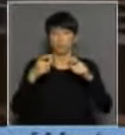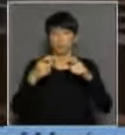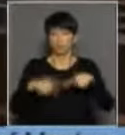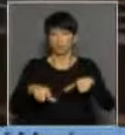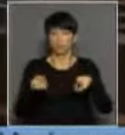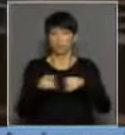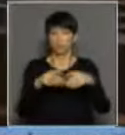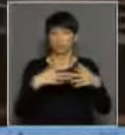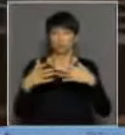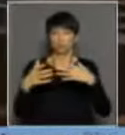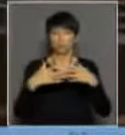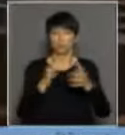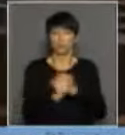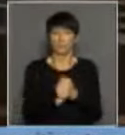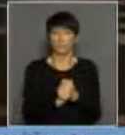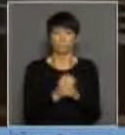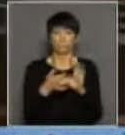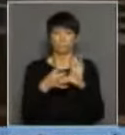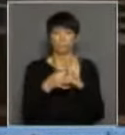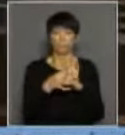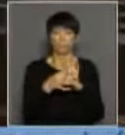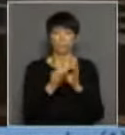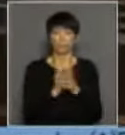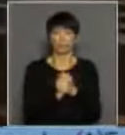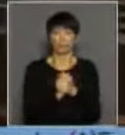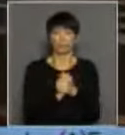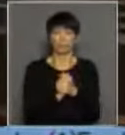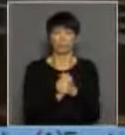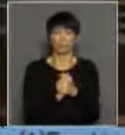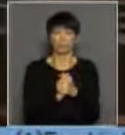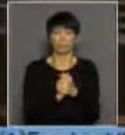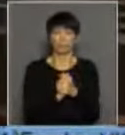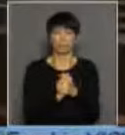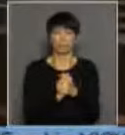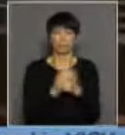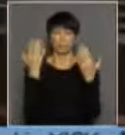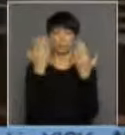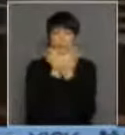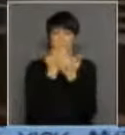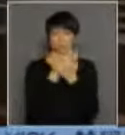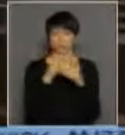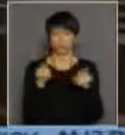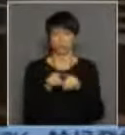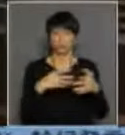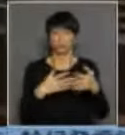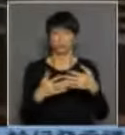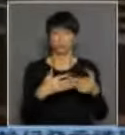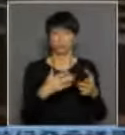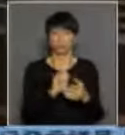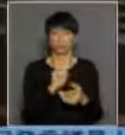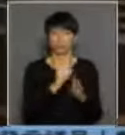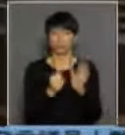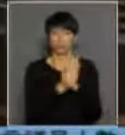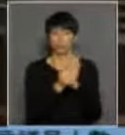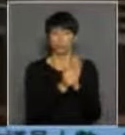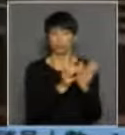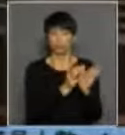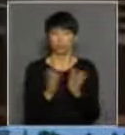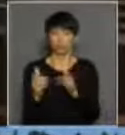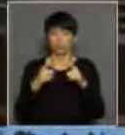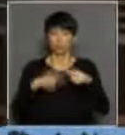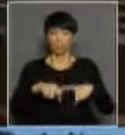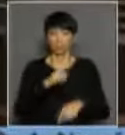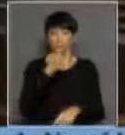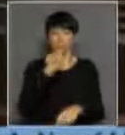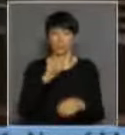喺嗰個有關行業裏面嘅各行業嘅員工，係需要幫助佢哋點樣處理呢個問題？